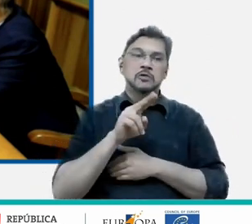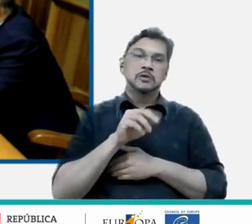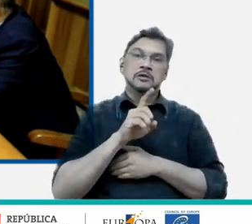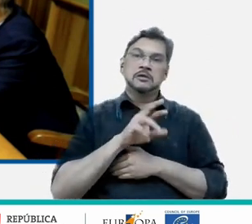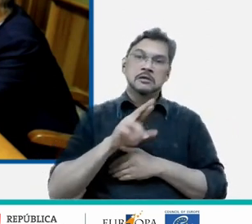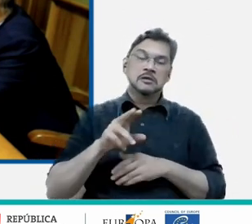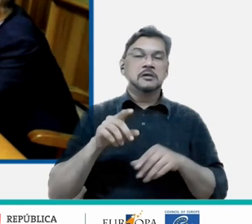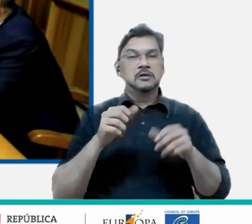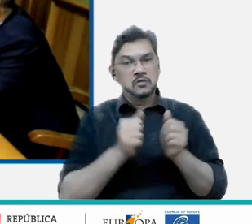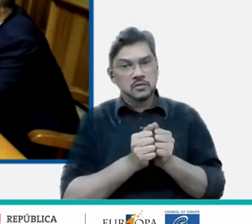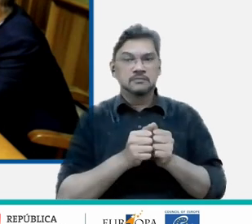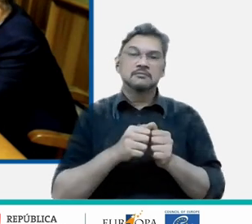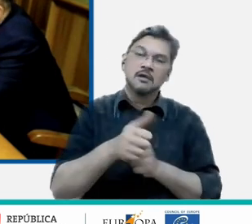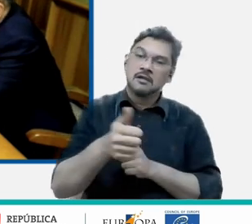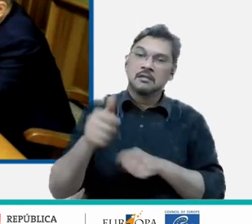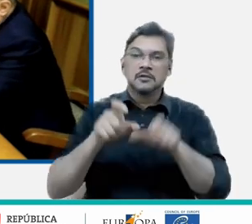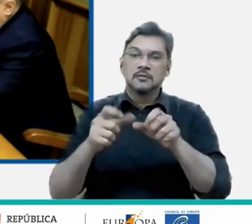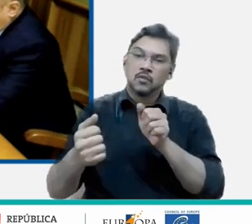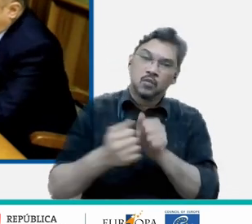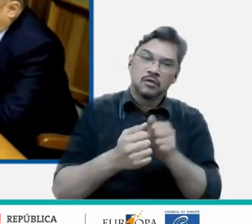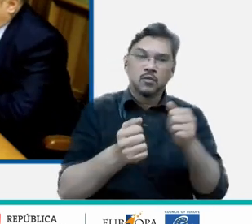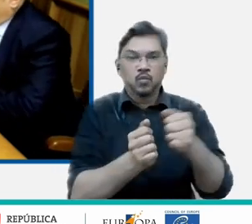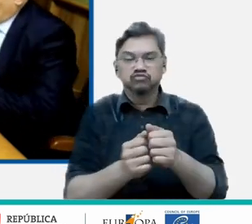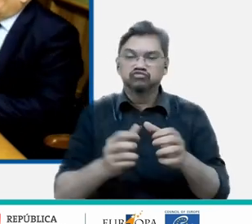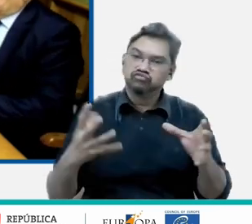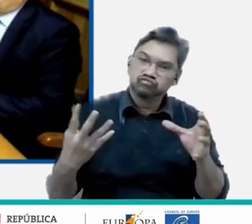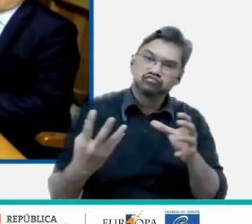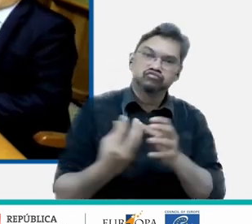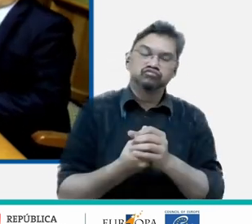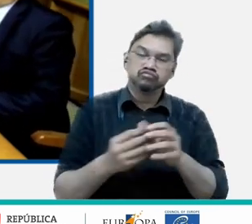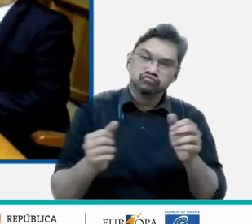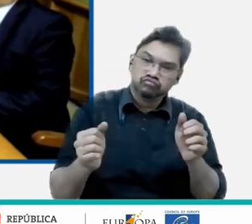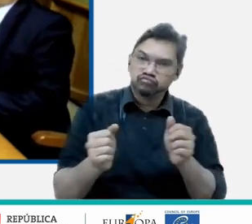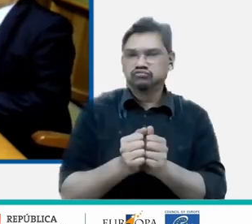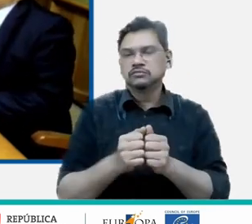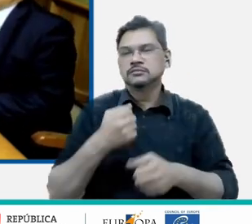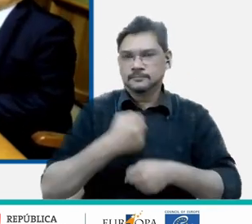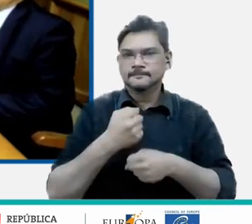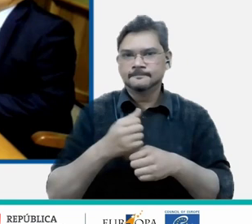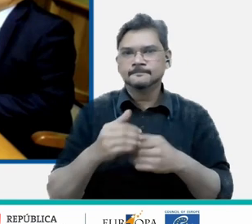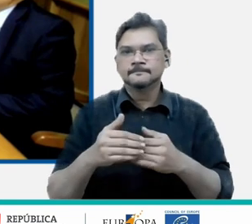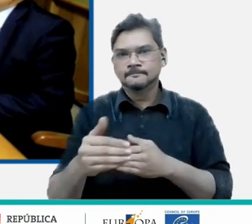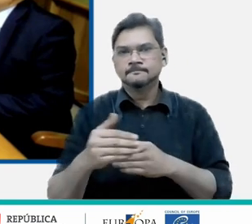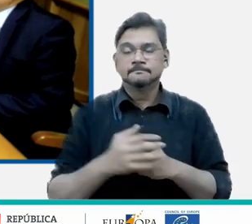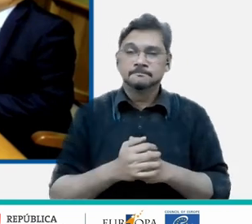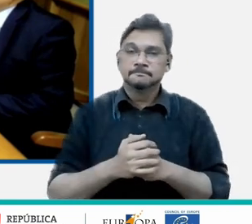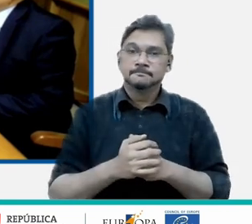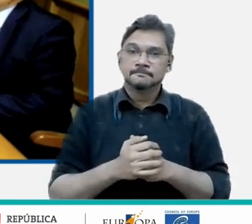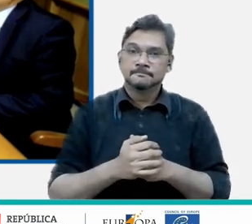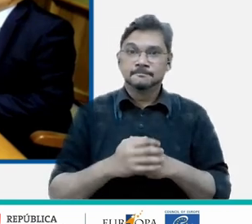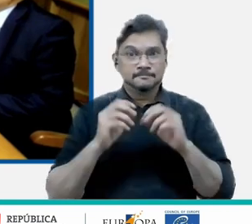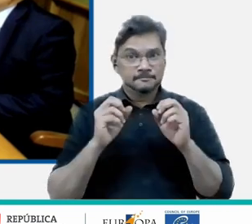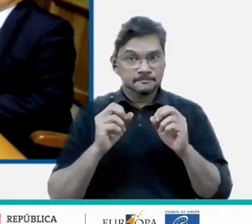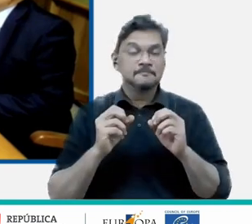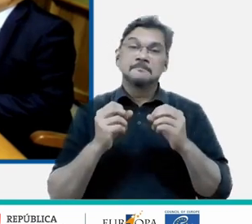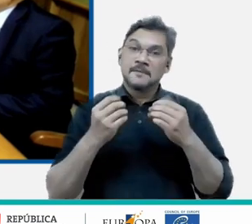и организаторам форума успешного проведения данного мероприятия и блага всестороннего развития